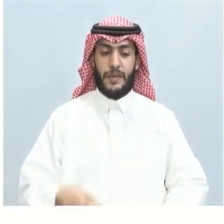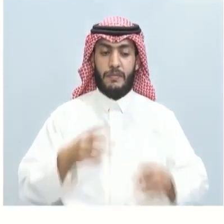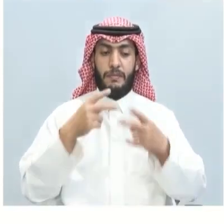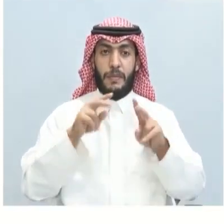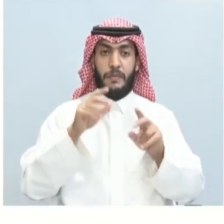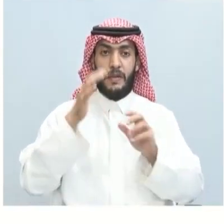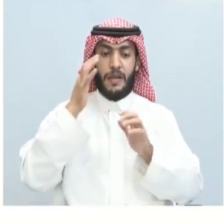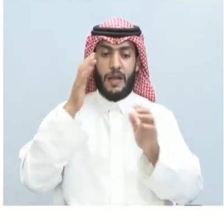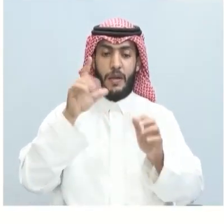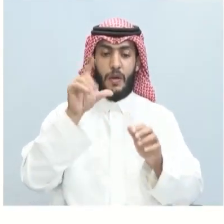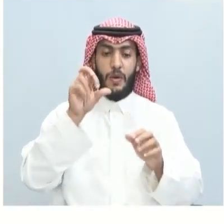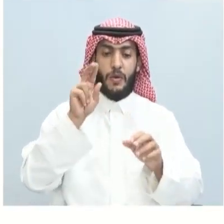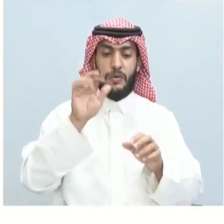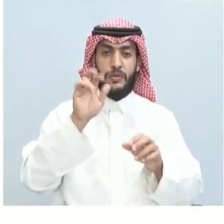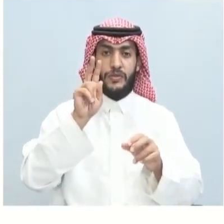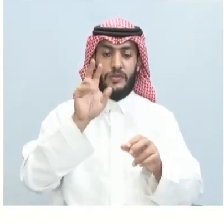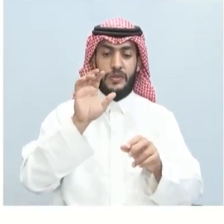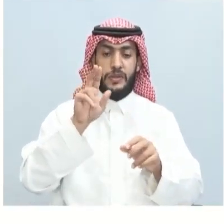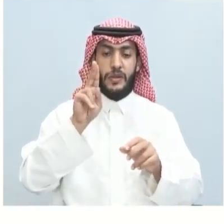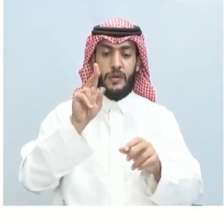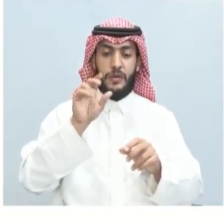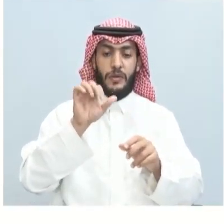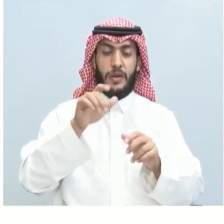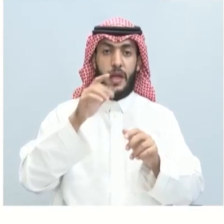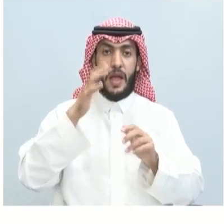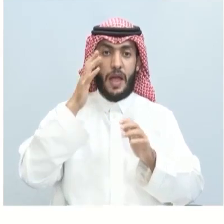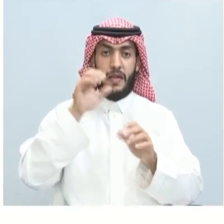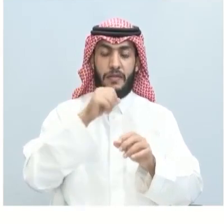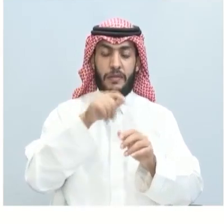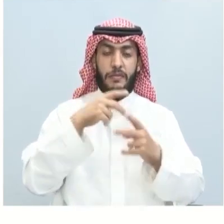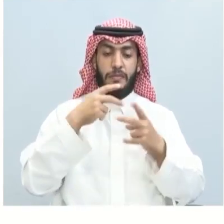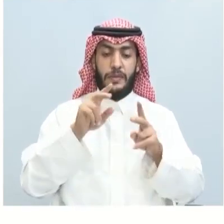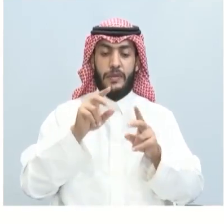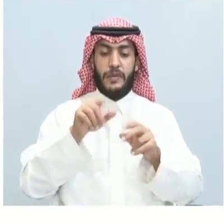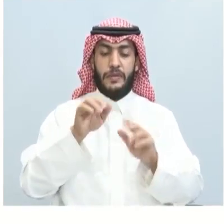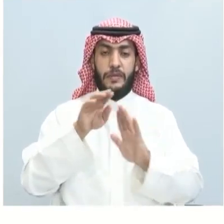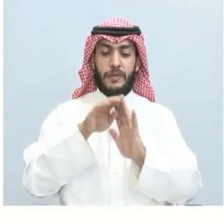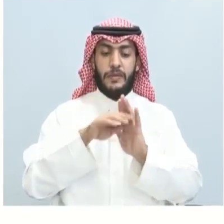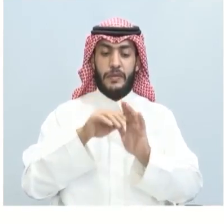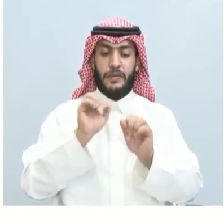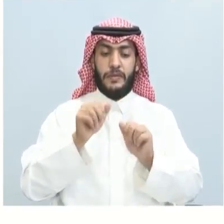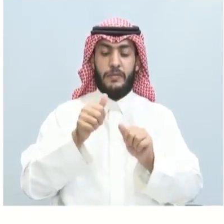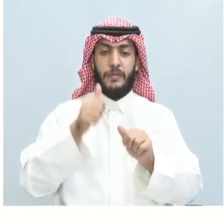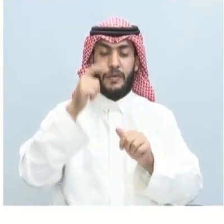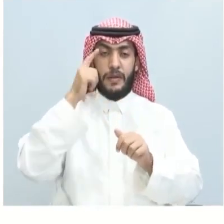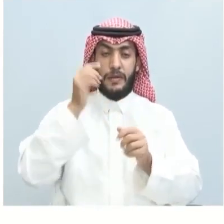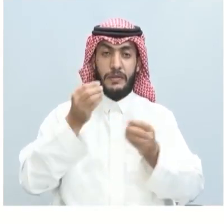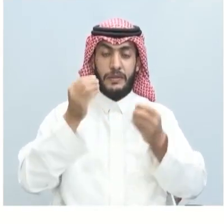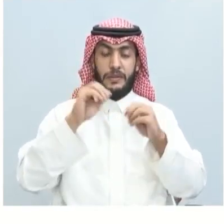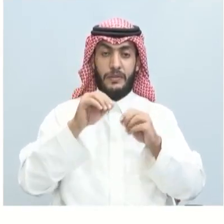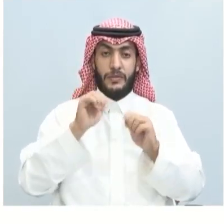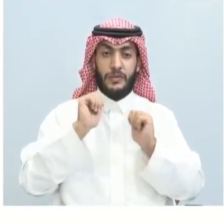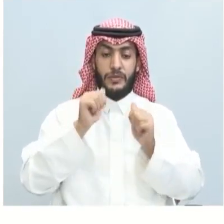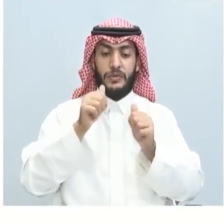لوت شلي من هو لوت شليه هو عالم فرنسي وما هو مبدا لوشاتليه ينص على انه اذا بذل